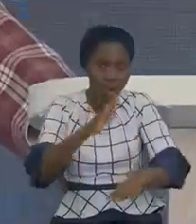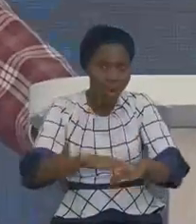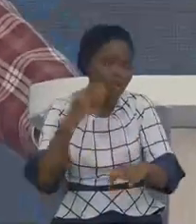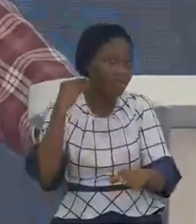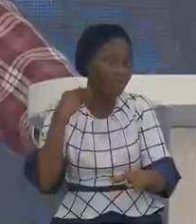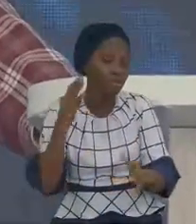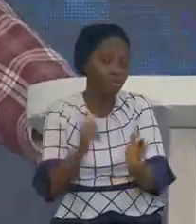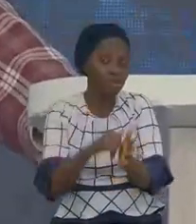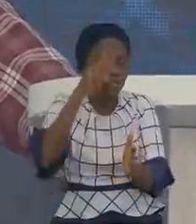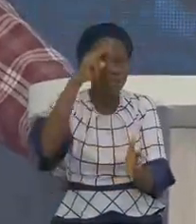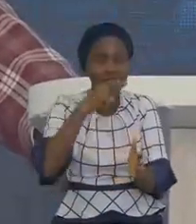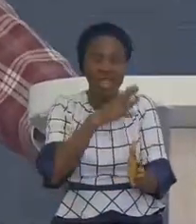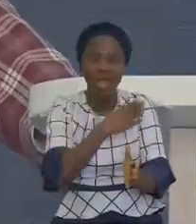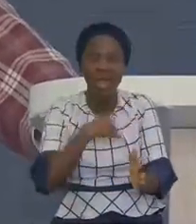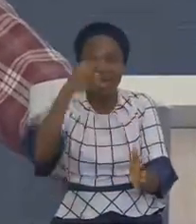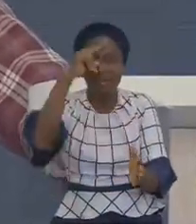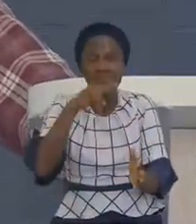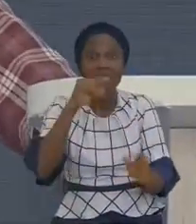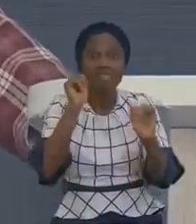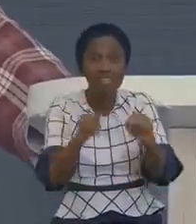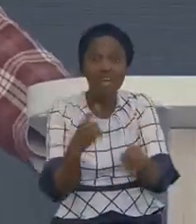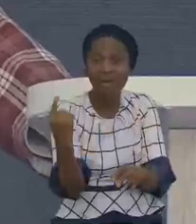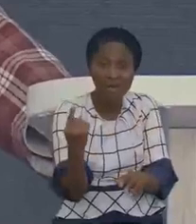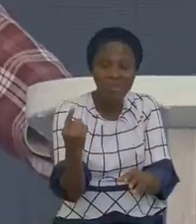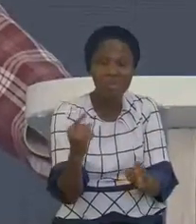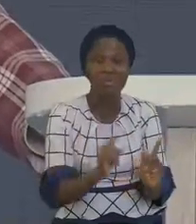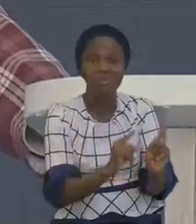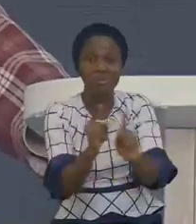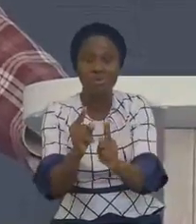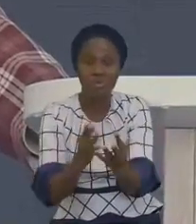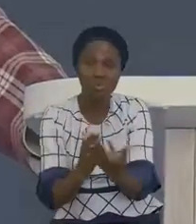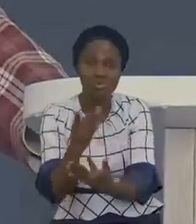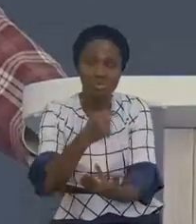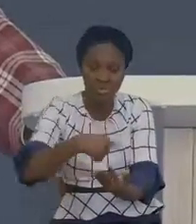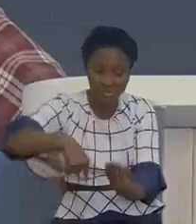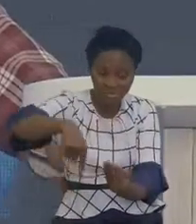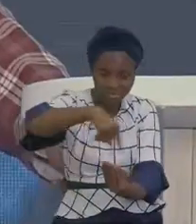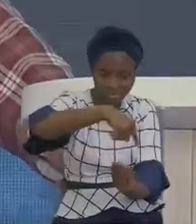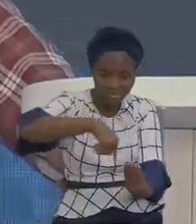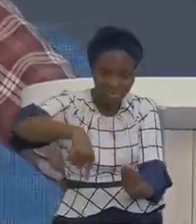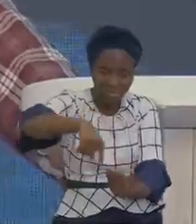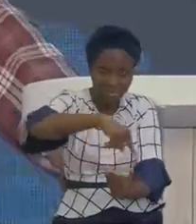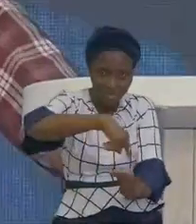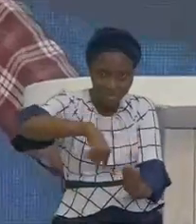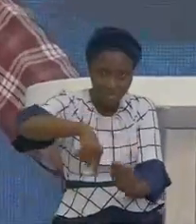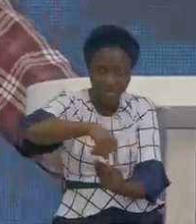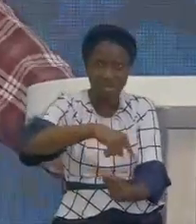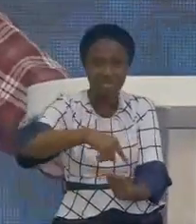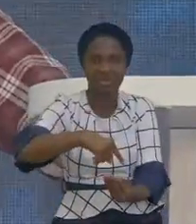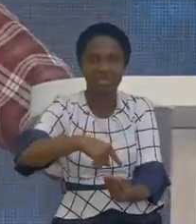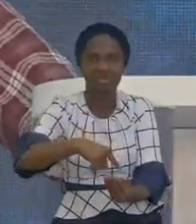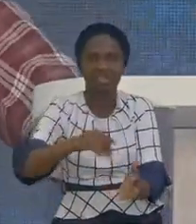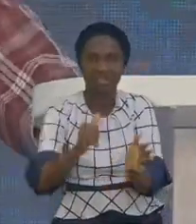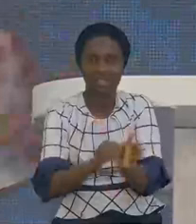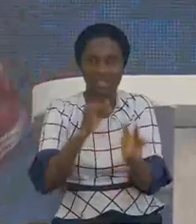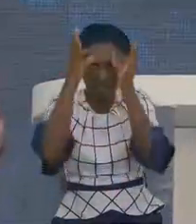faire le tour dans la circonférence et le rayon est déjà déterminé. Ça ne pourra pas